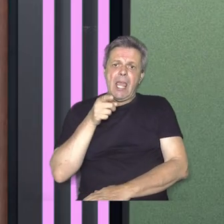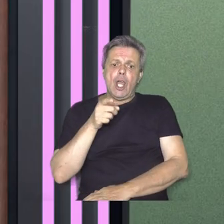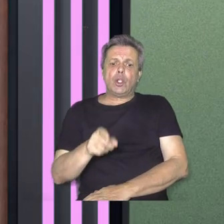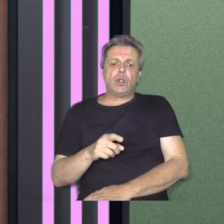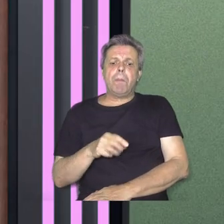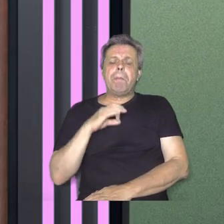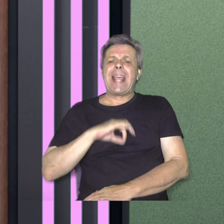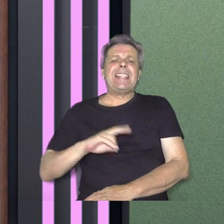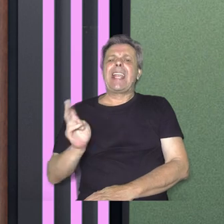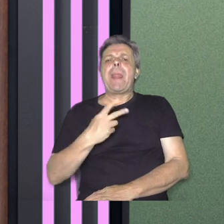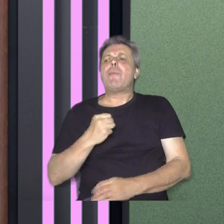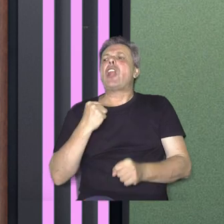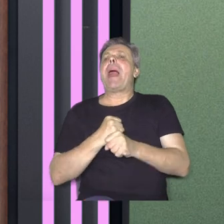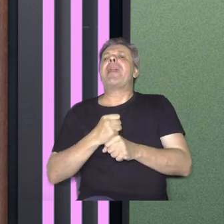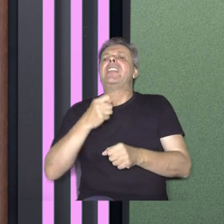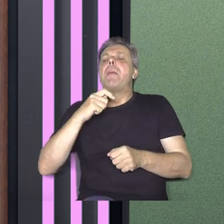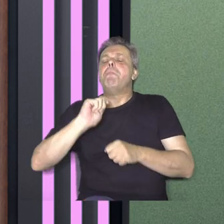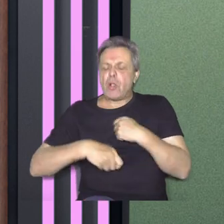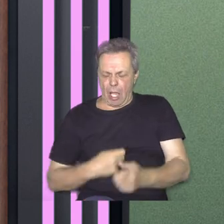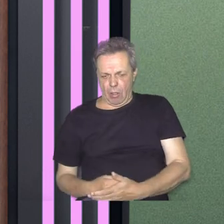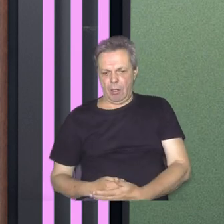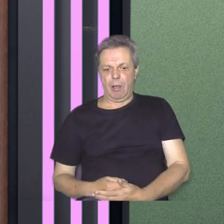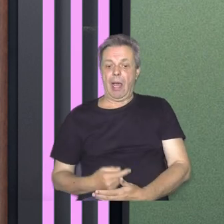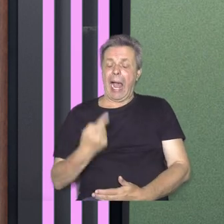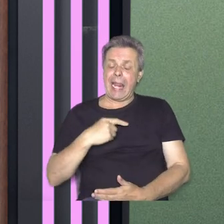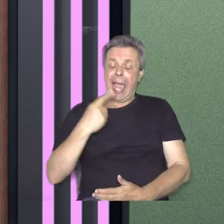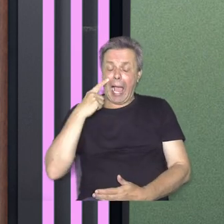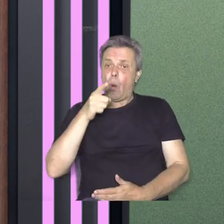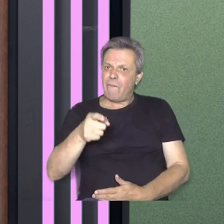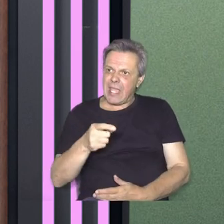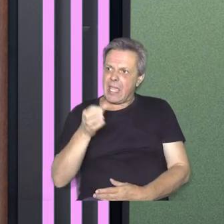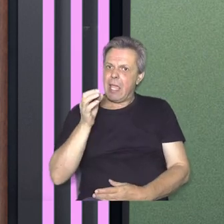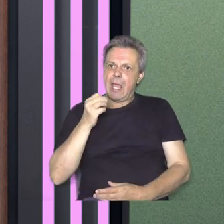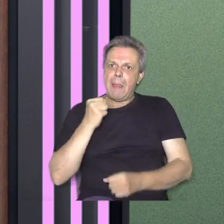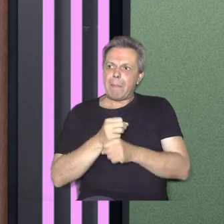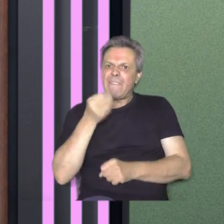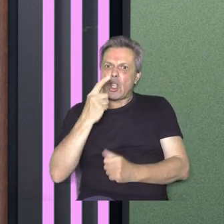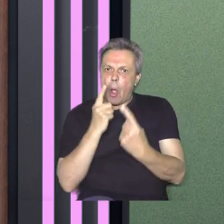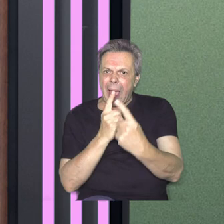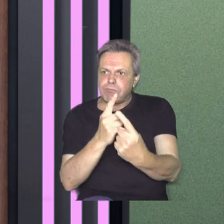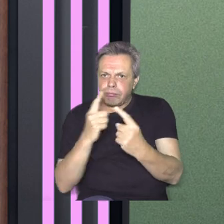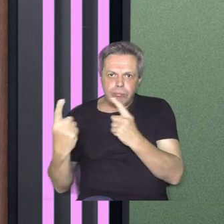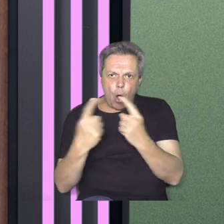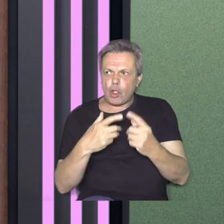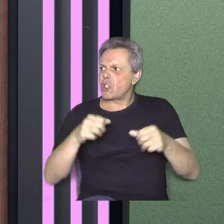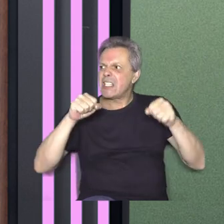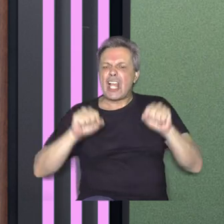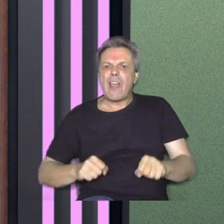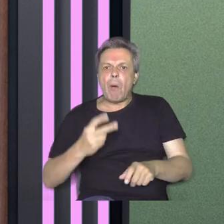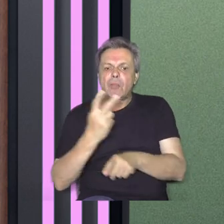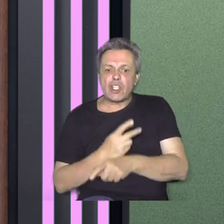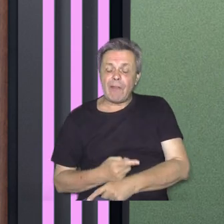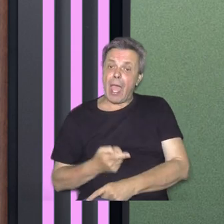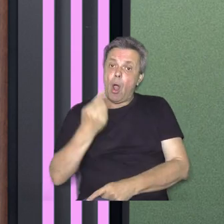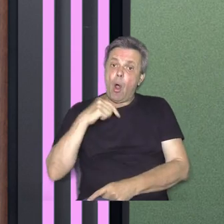tu predsjednik ne može sklopiti posao. Znate, ali ako vi uspostavite dobre odnose sa šefom